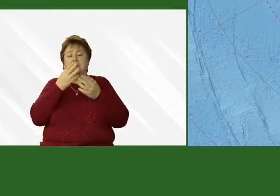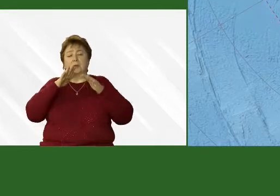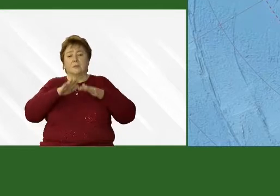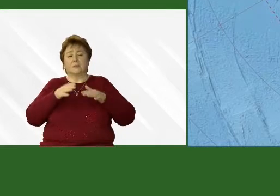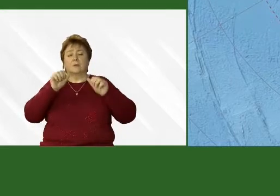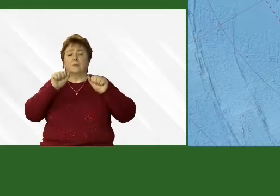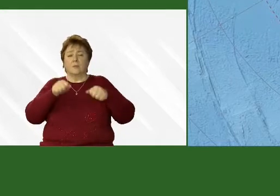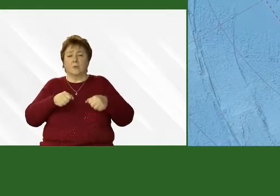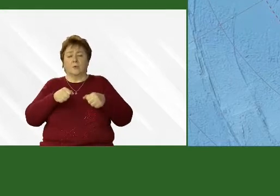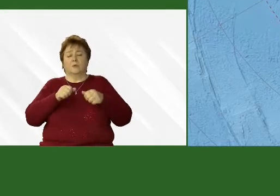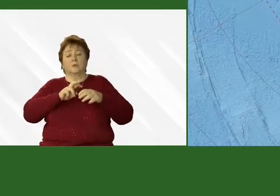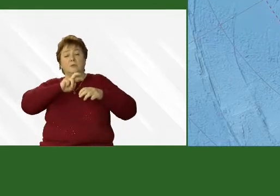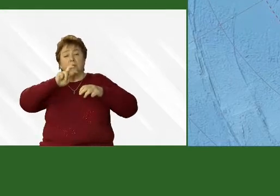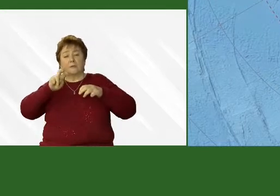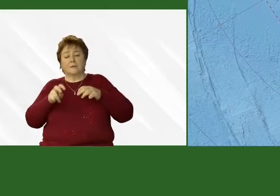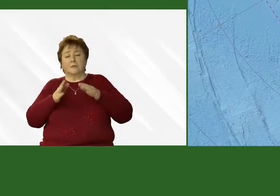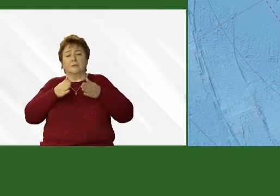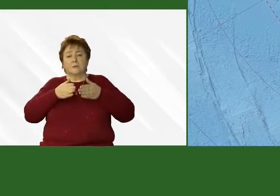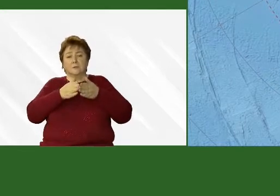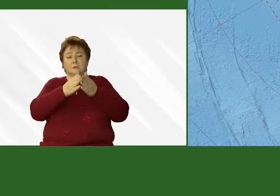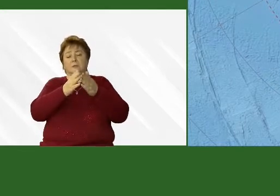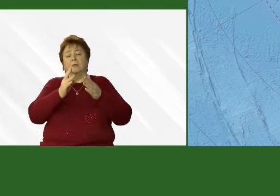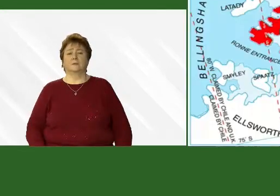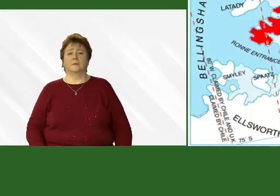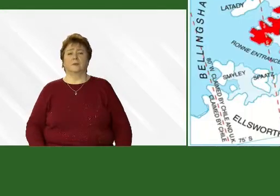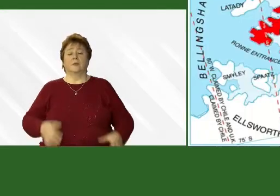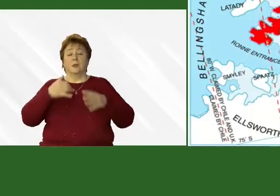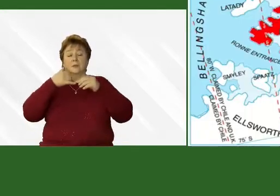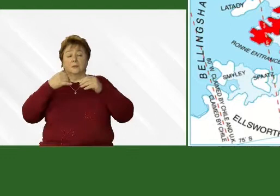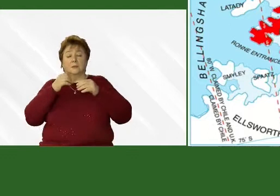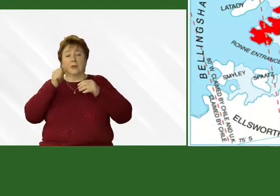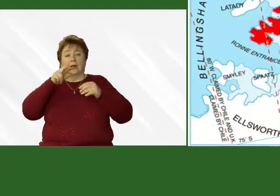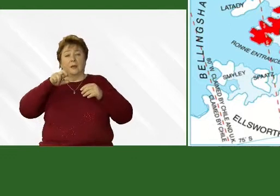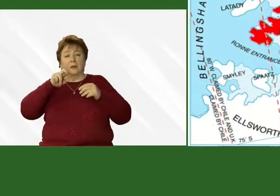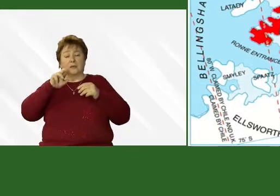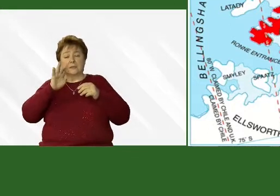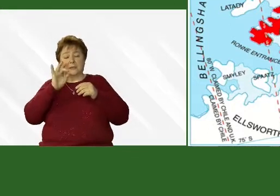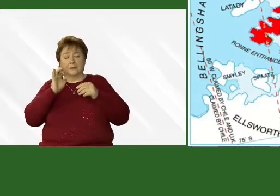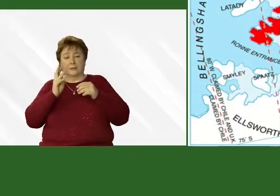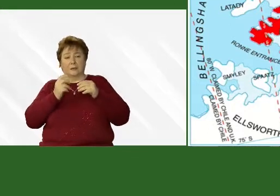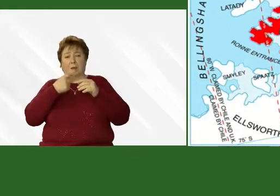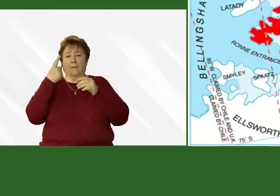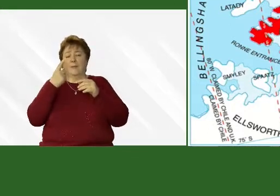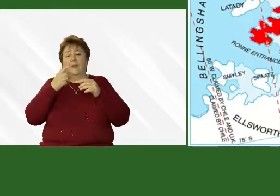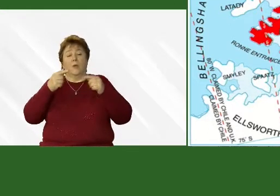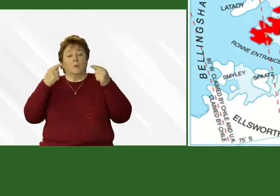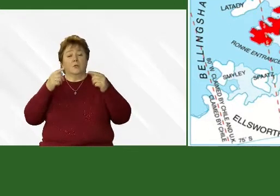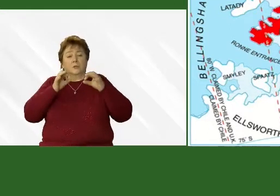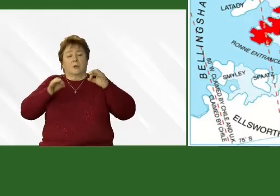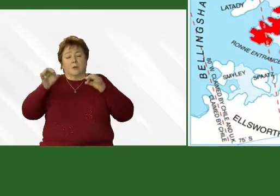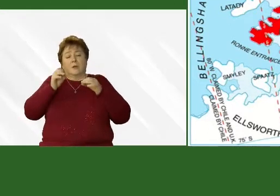где возможна высадка с лодки на берег. Земля Александра I – крупнейший